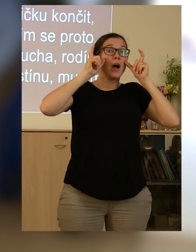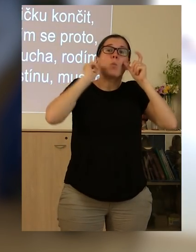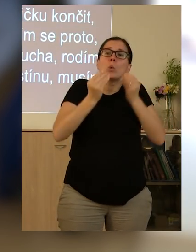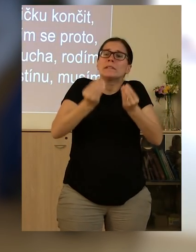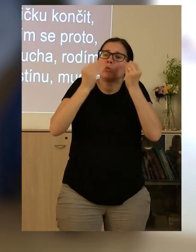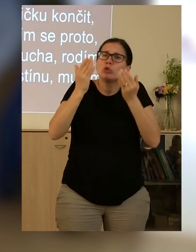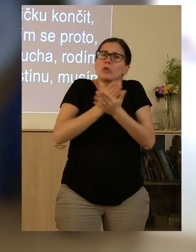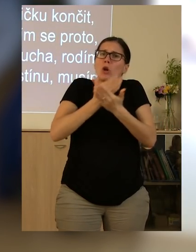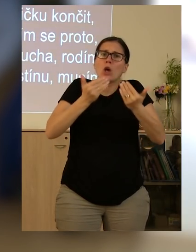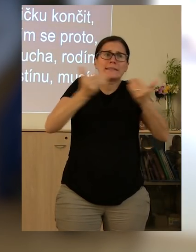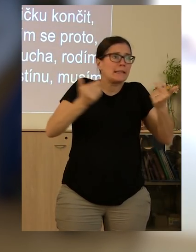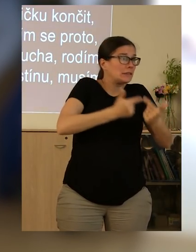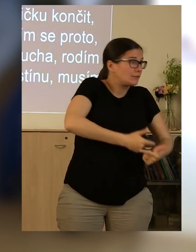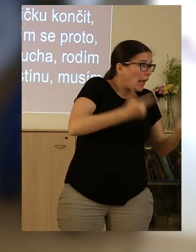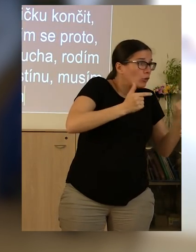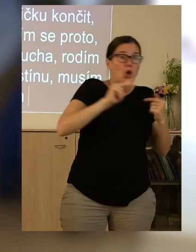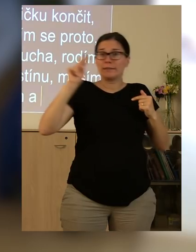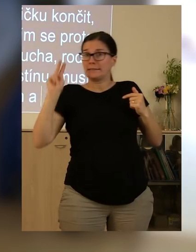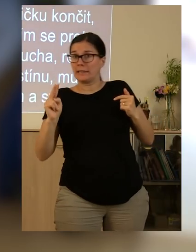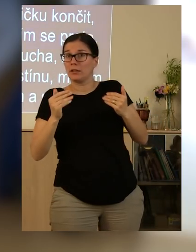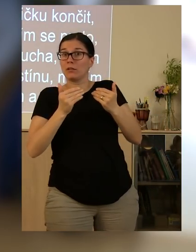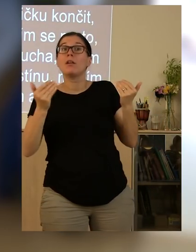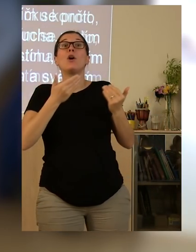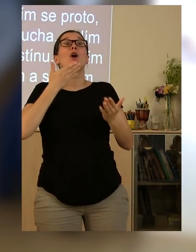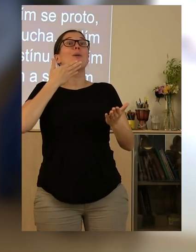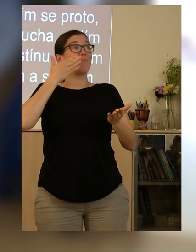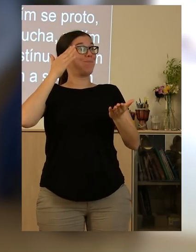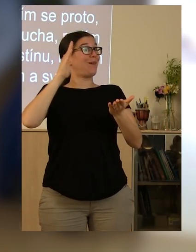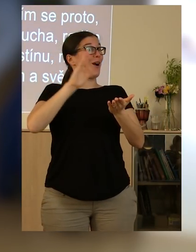stínem. Jestliže se mi to daří, umírám silnější,